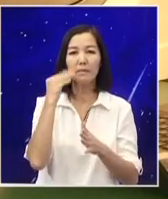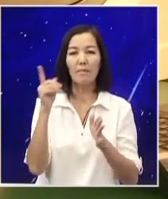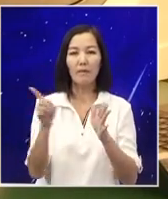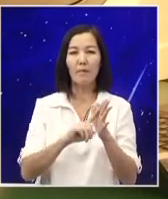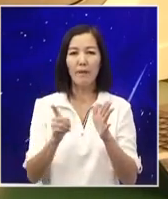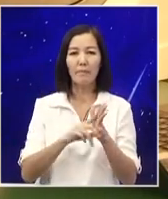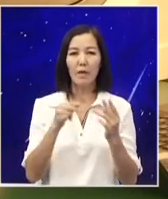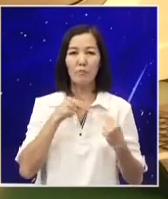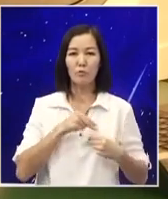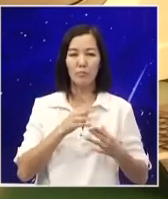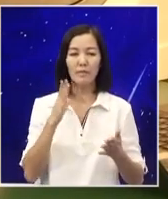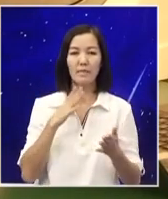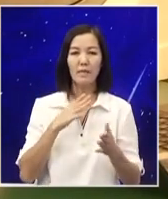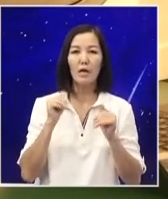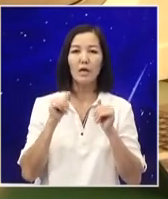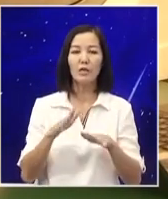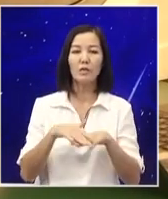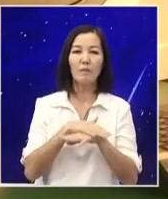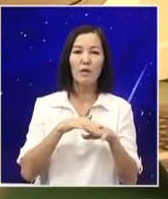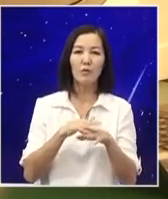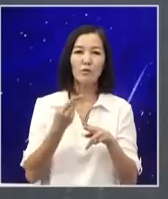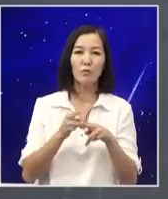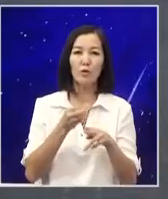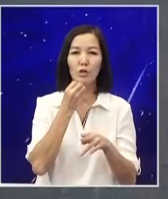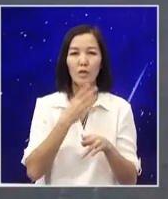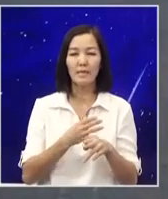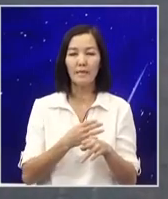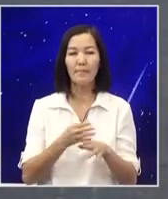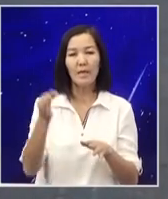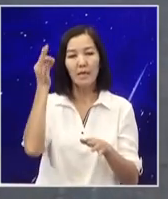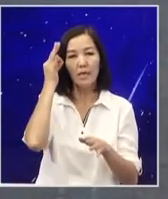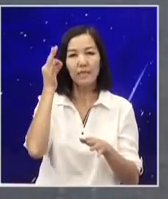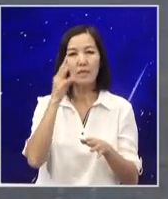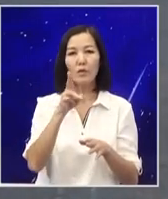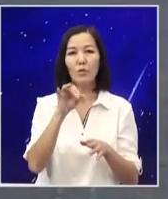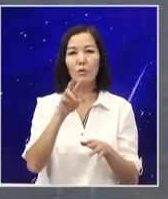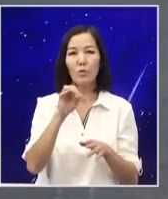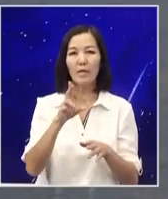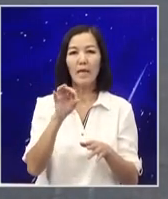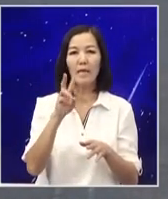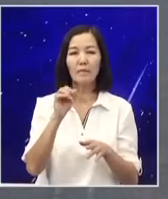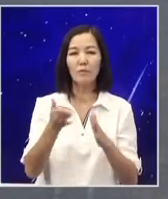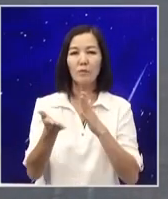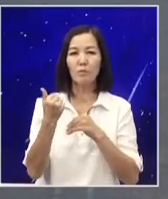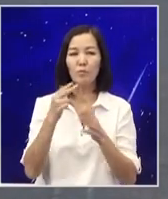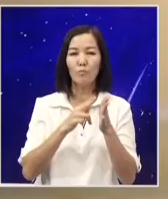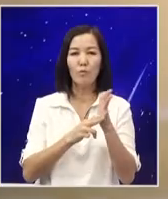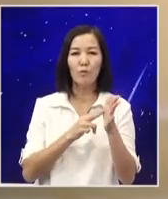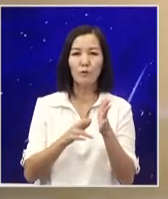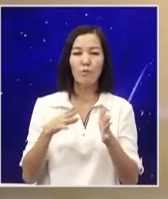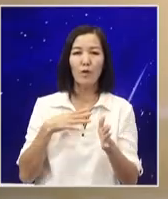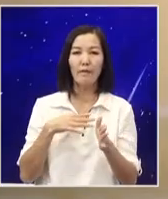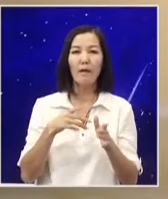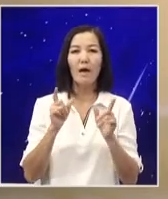тауып жүр. Сондықтан бұл шешім халық үшін өте тиімді болды. Естеріңізге сала кетелік, Тұран экспресс пойызы бұрында болған. Жолаушылар